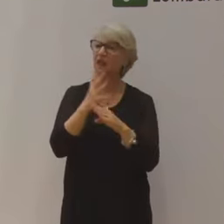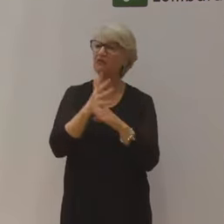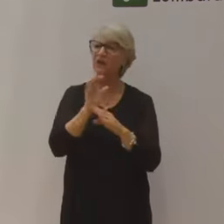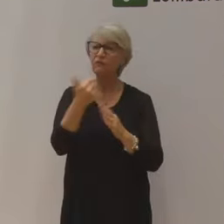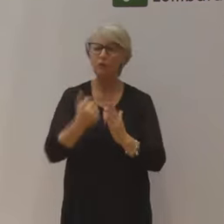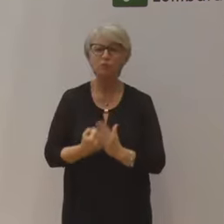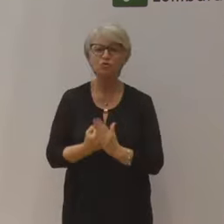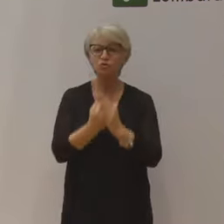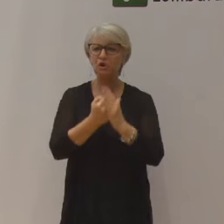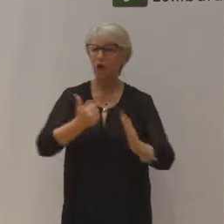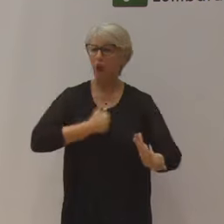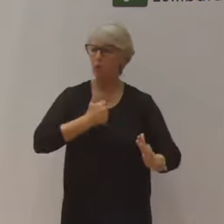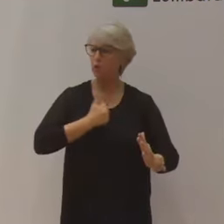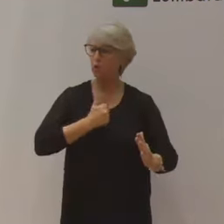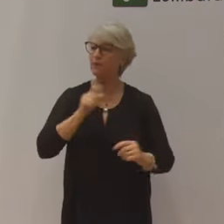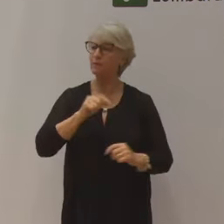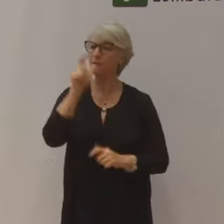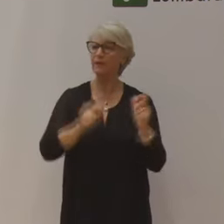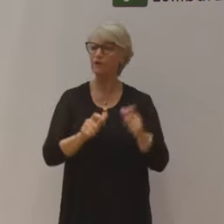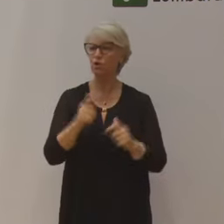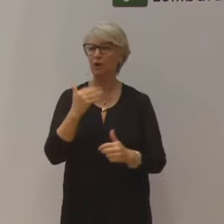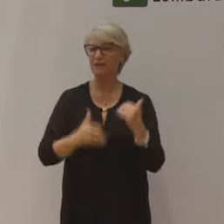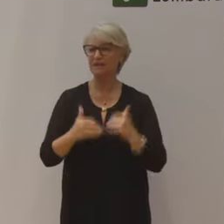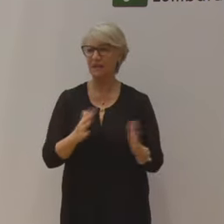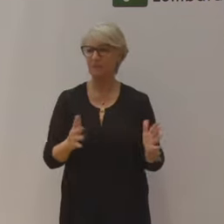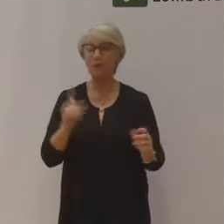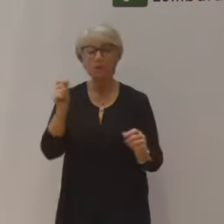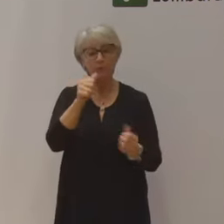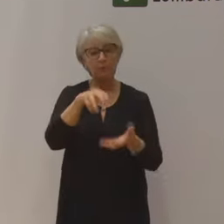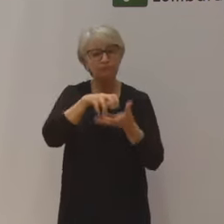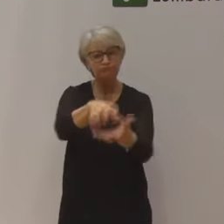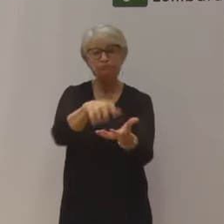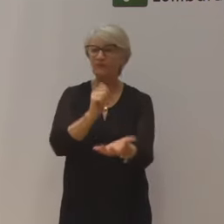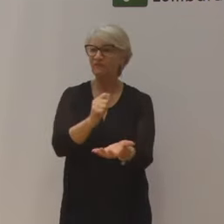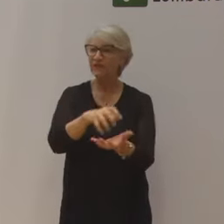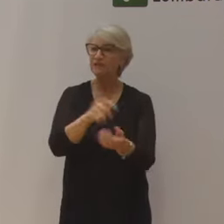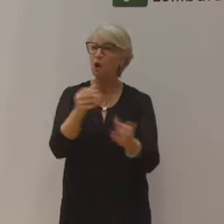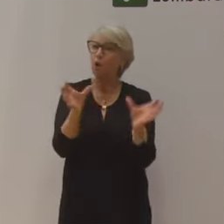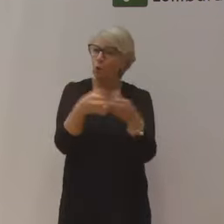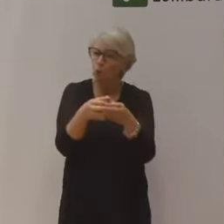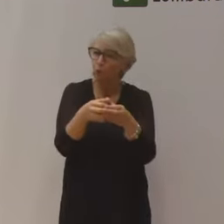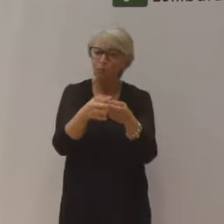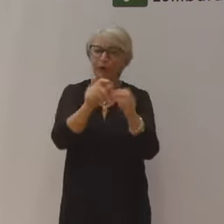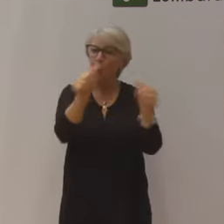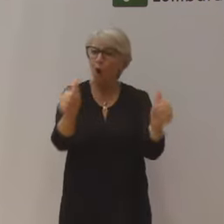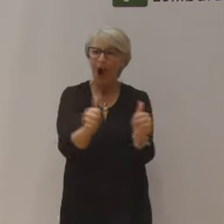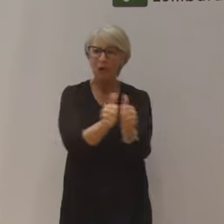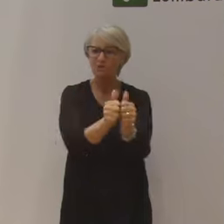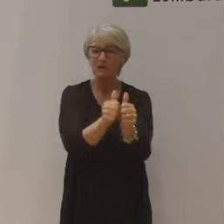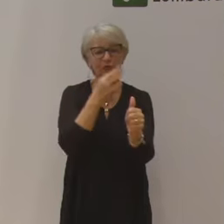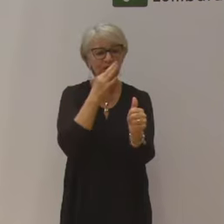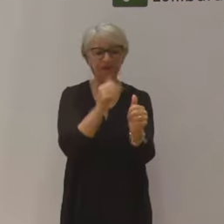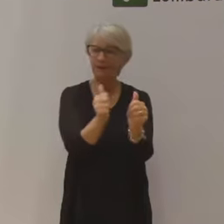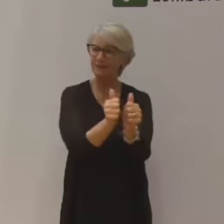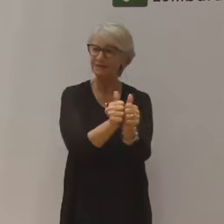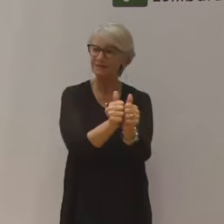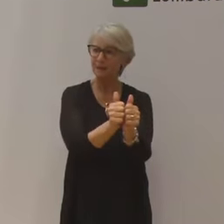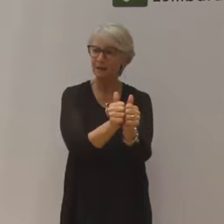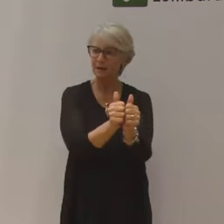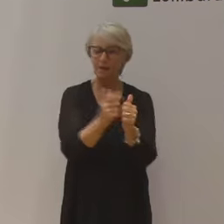sostegno dell'autonomia di persone con disabilità. E qua si va a finanziare proprio i gruppi di co-housing. Questi sono